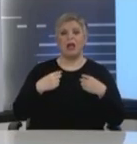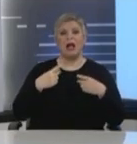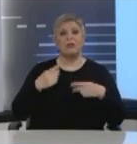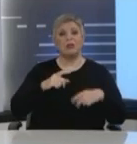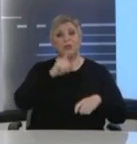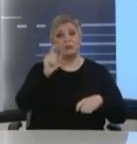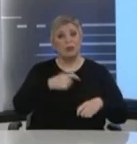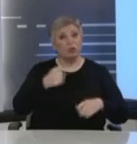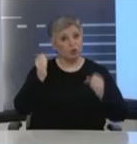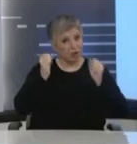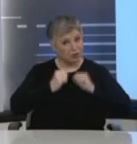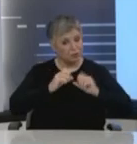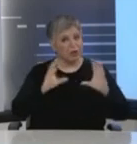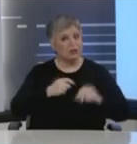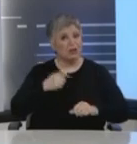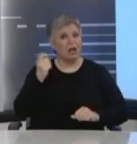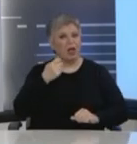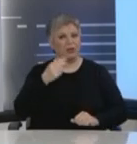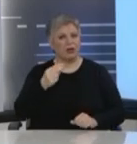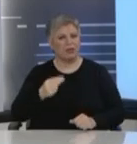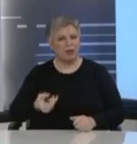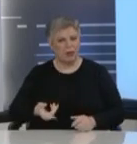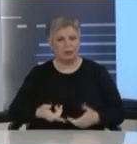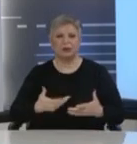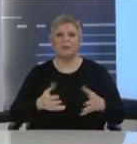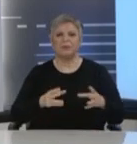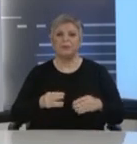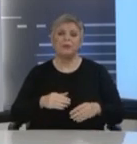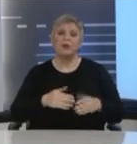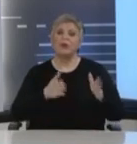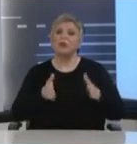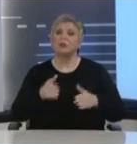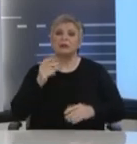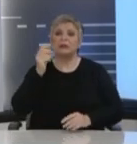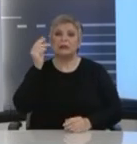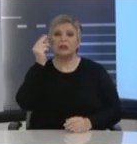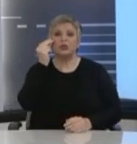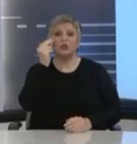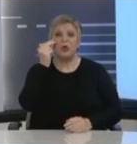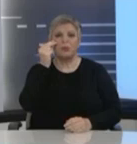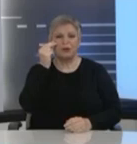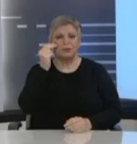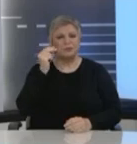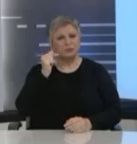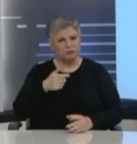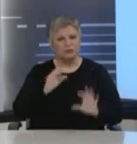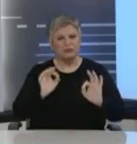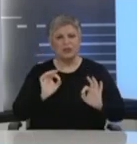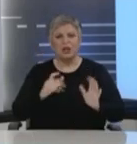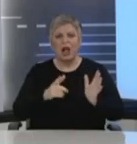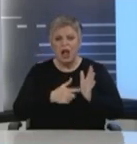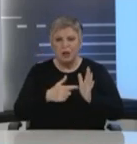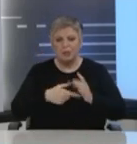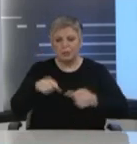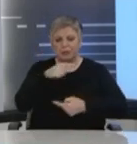συμφέροντα. Στο θέμα των Σκοπίων, αντί να επιδιώξετε εθνική συνεννόηση και διαμόρφωση εθνικής γραμμής, τι επιχειρήσατε